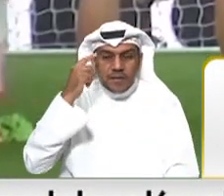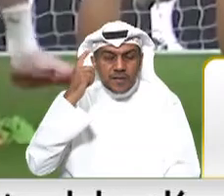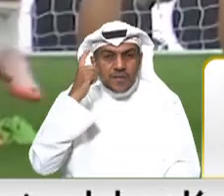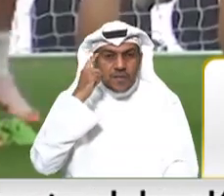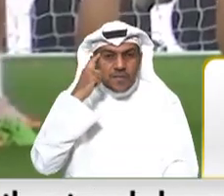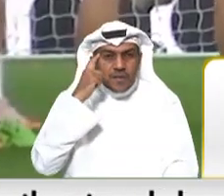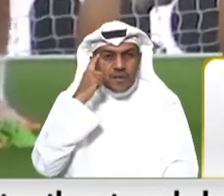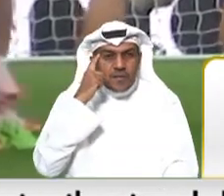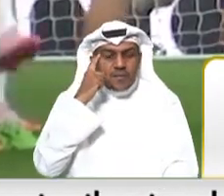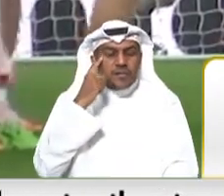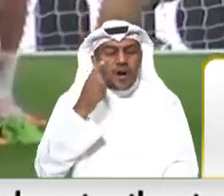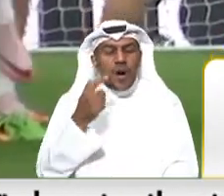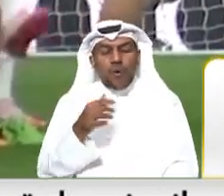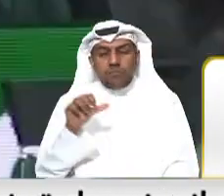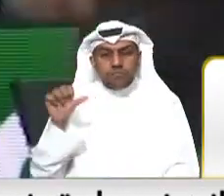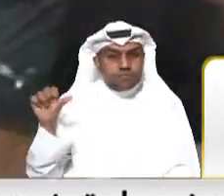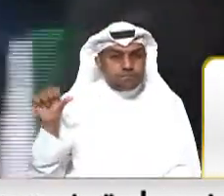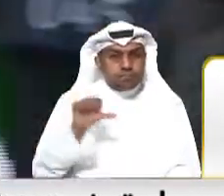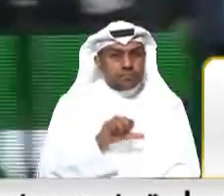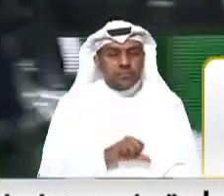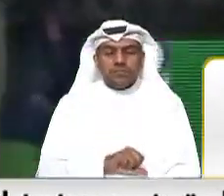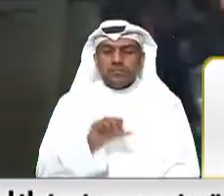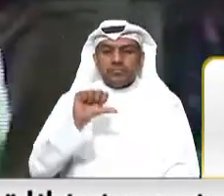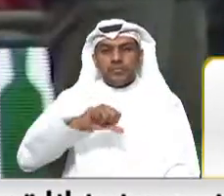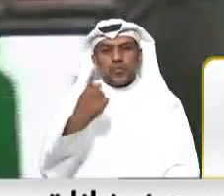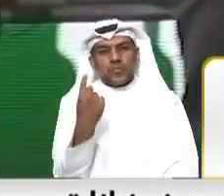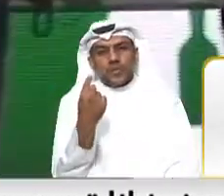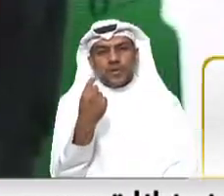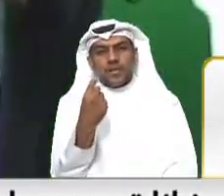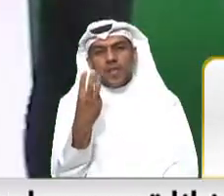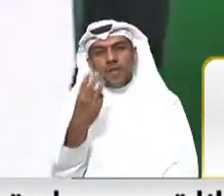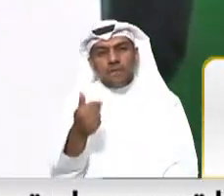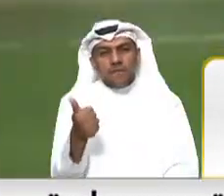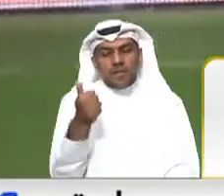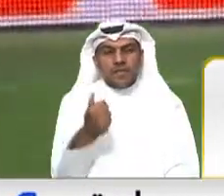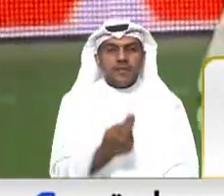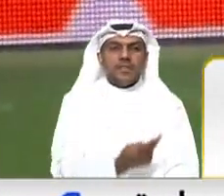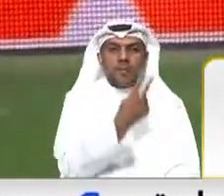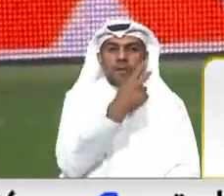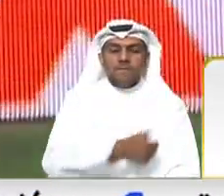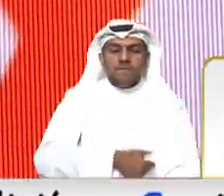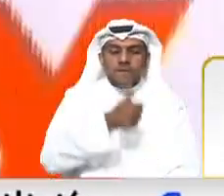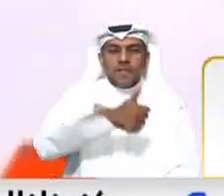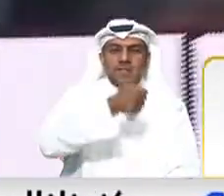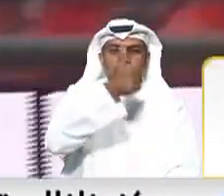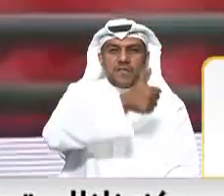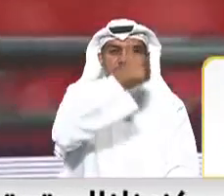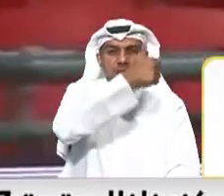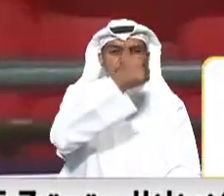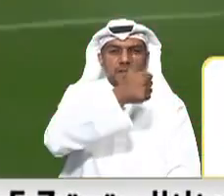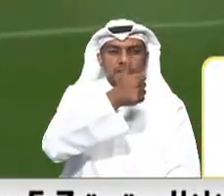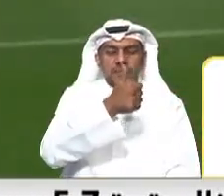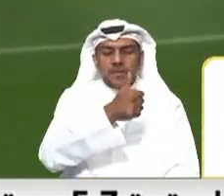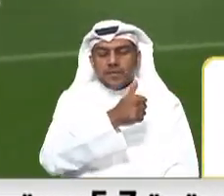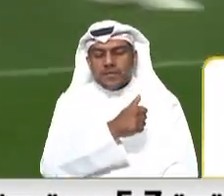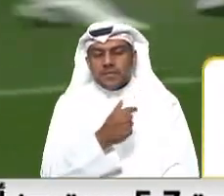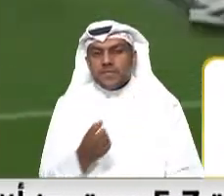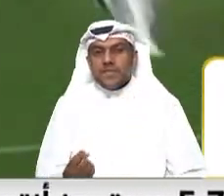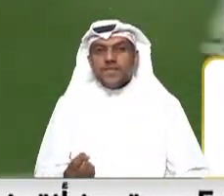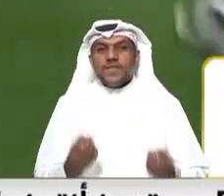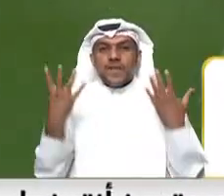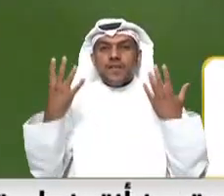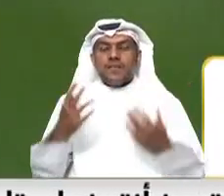حيث لقي هزيمة واحدة وتعادل في 3 وفاز في 7 مباريات، محققا سلسلة من المفاجآت